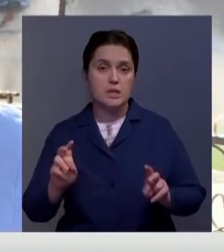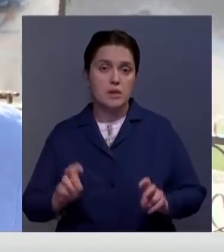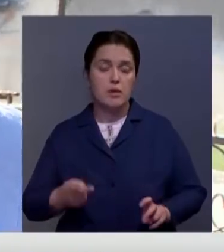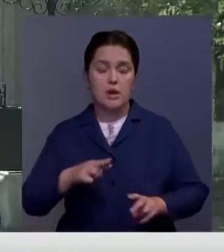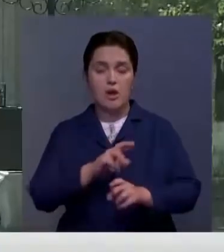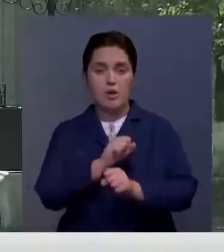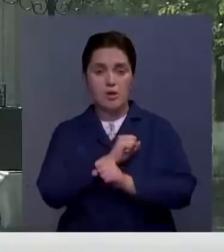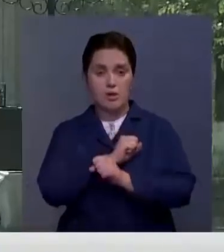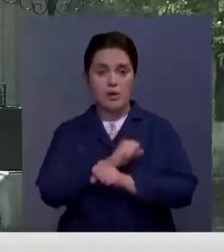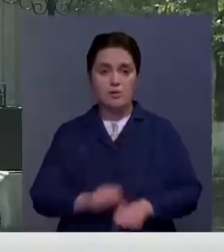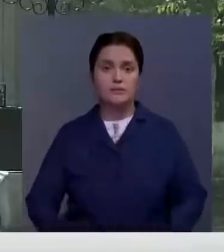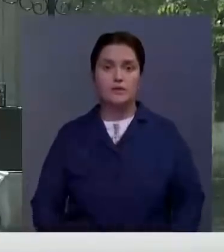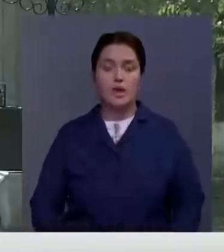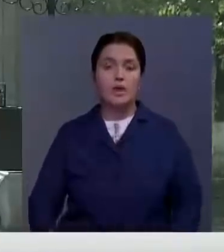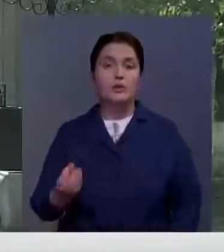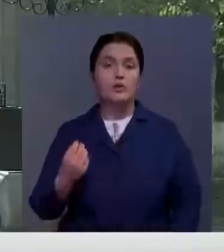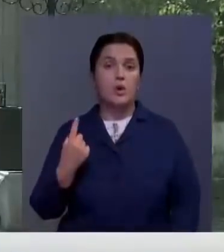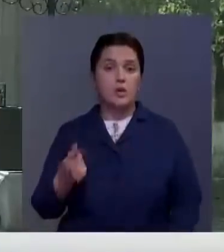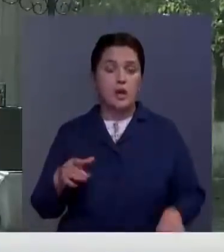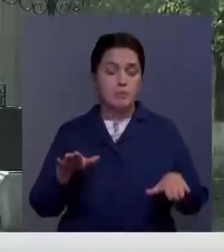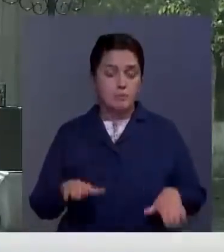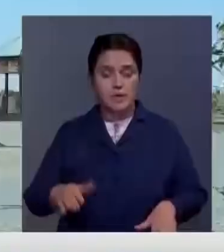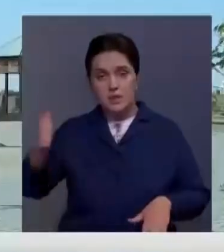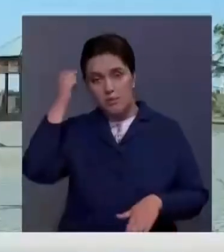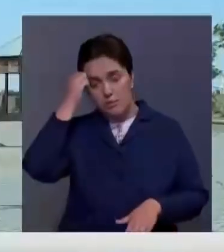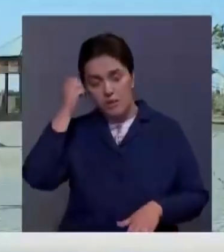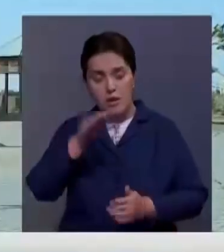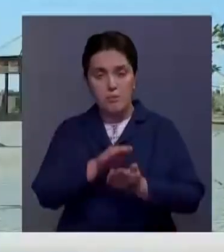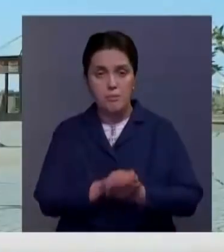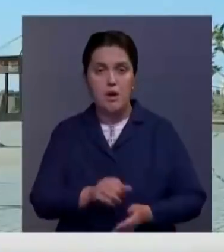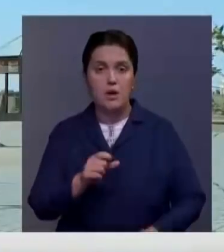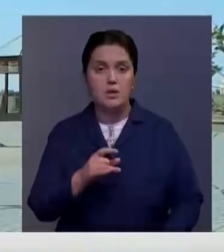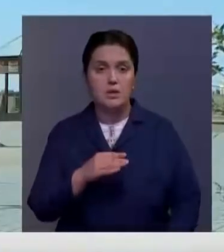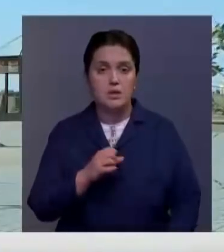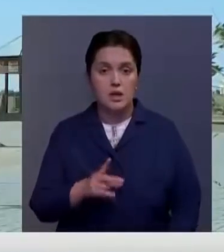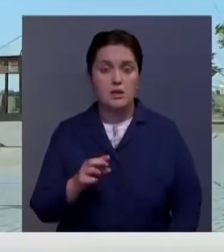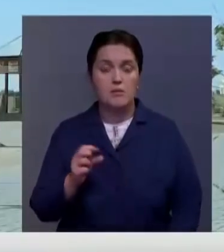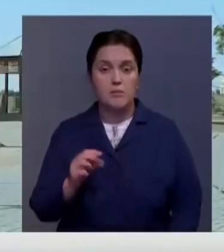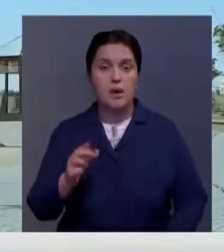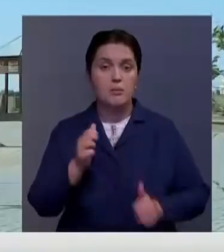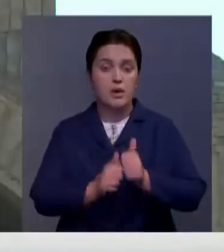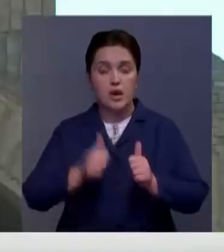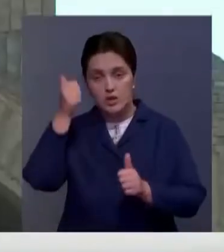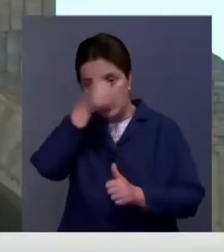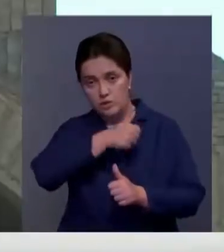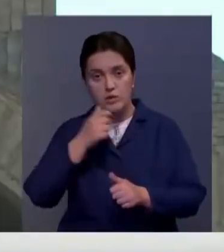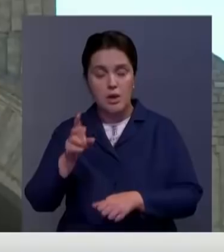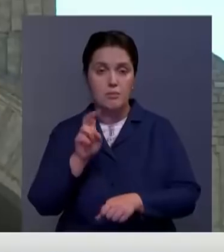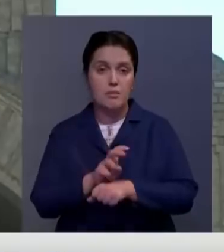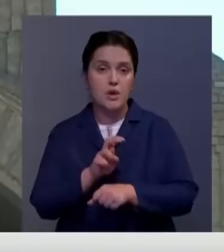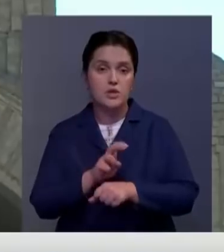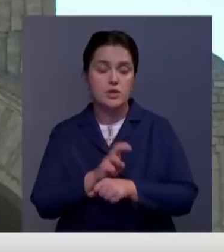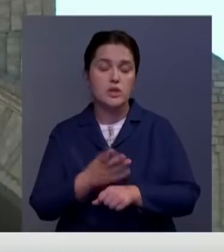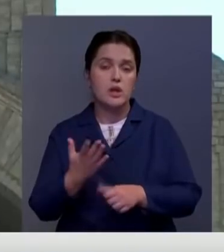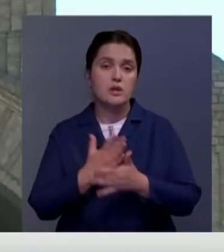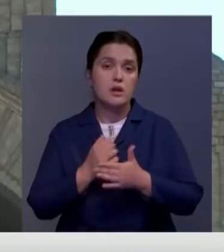отдыха жителей. Еще одна местная достопримечательность – мавзолей Арстанбаб. Ежегодно его посещают сотни тысяч паломников. В